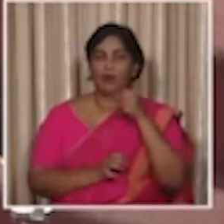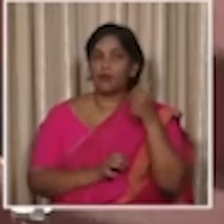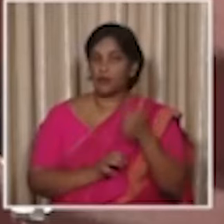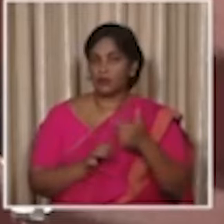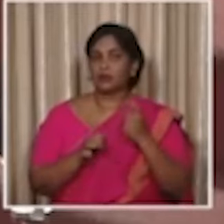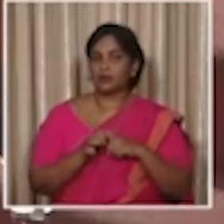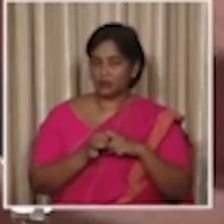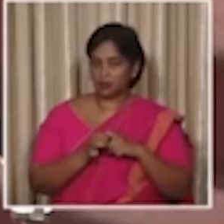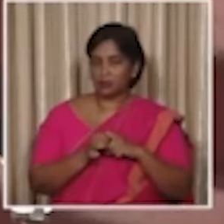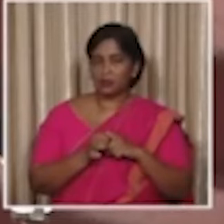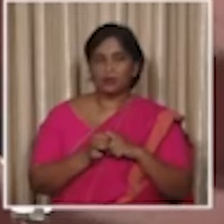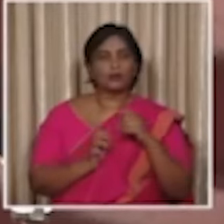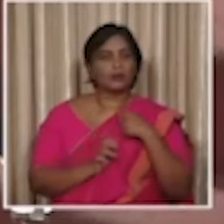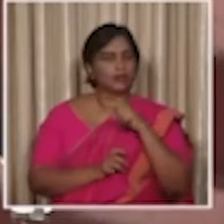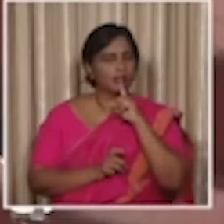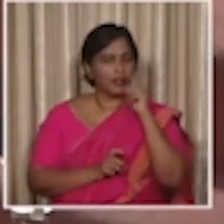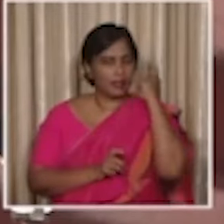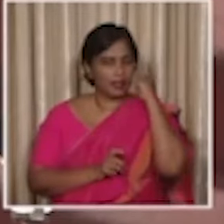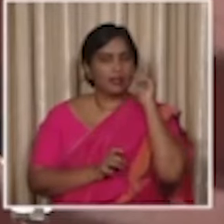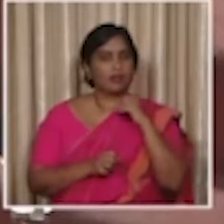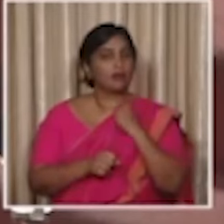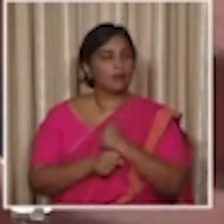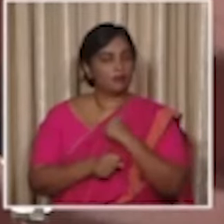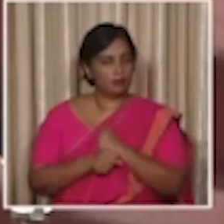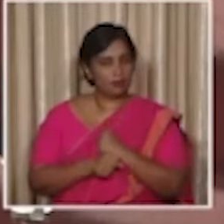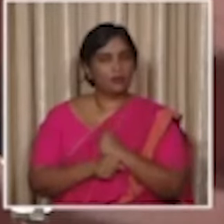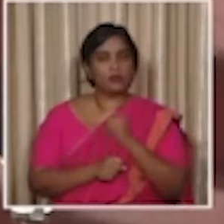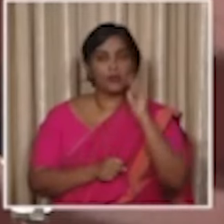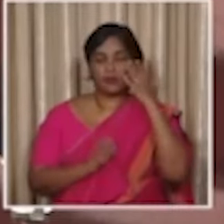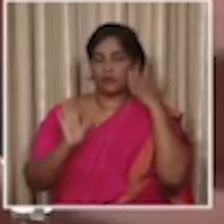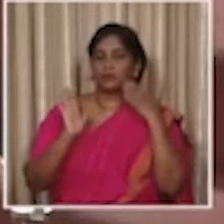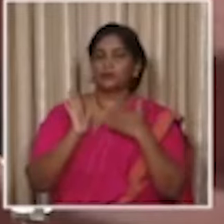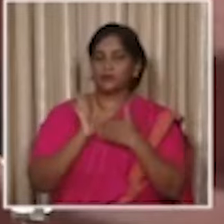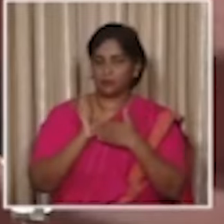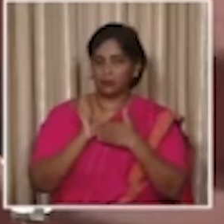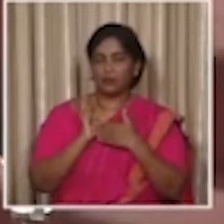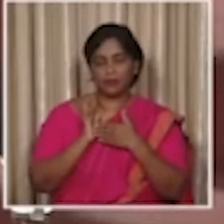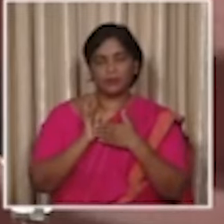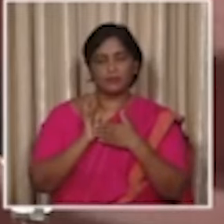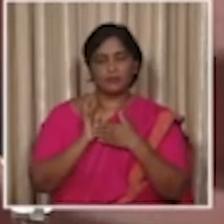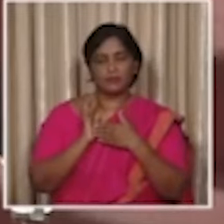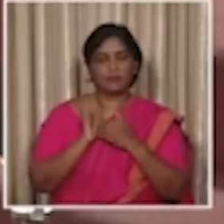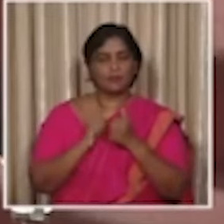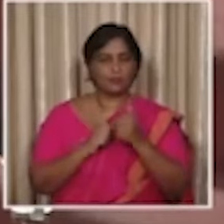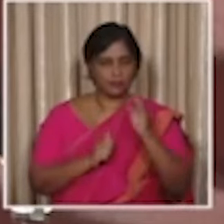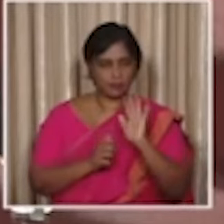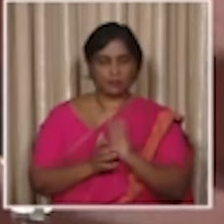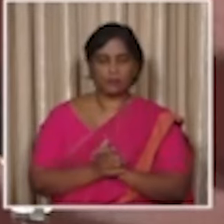प्रश्न मंगितना पार रजे विशेष अवधान्य मे संबंधे यमुवे